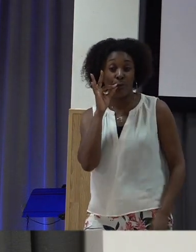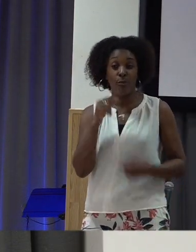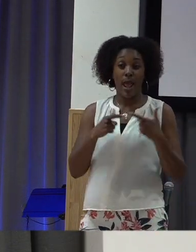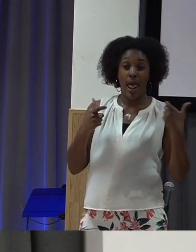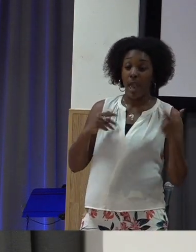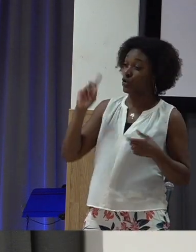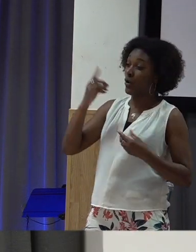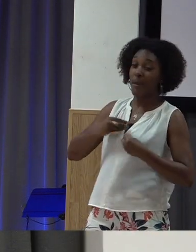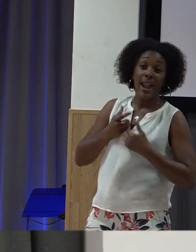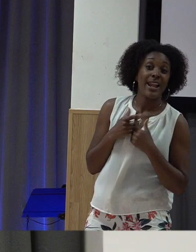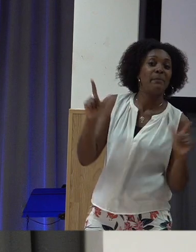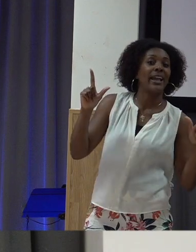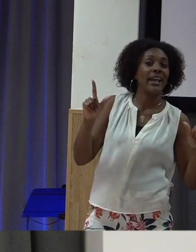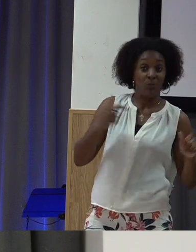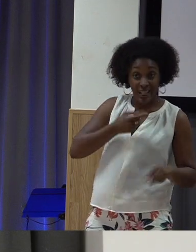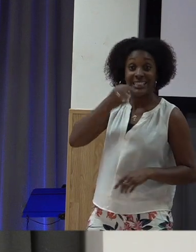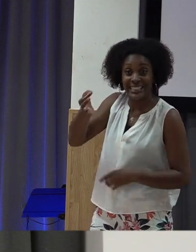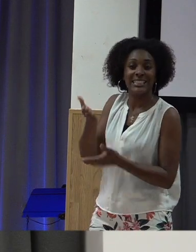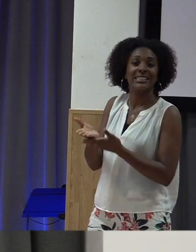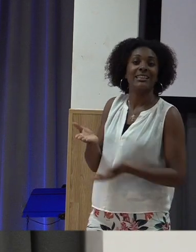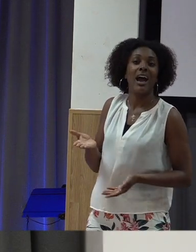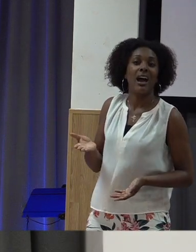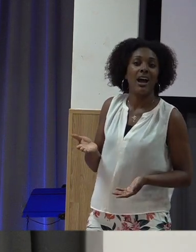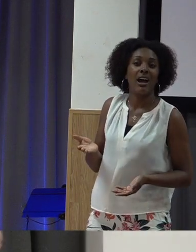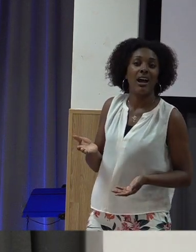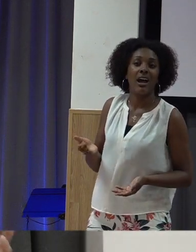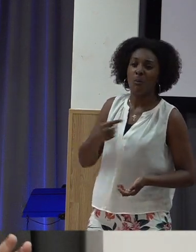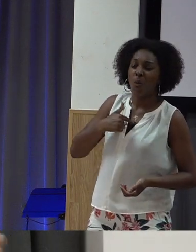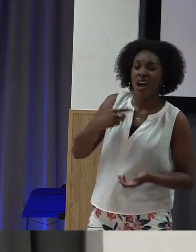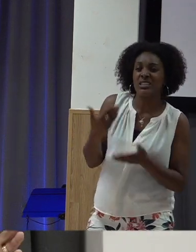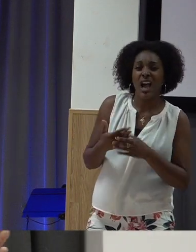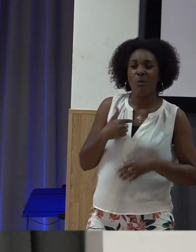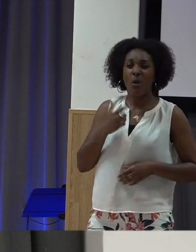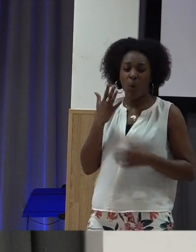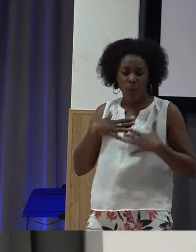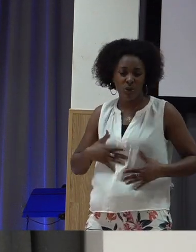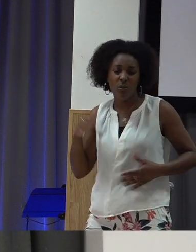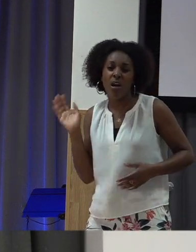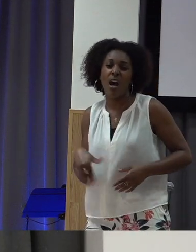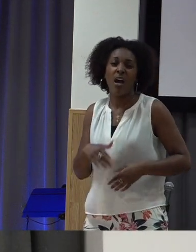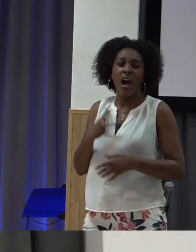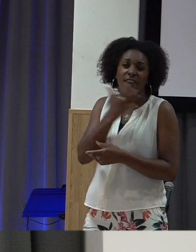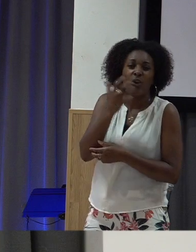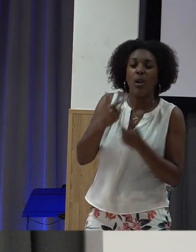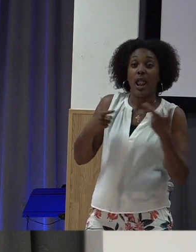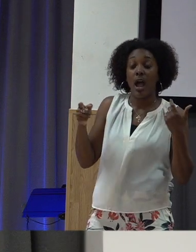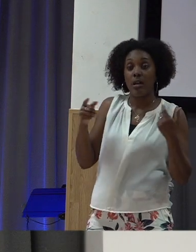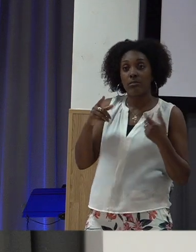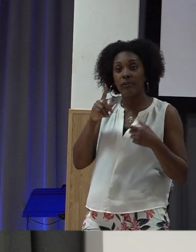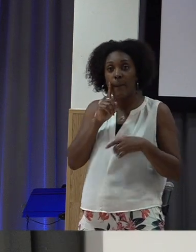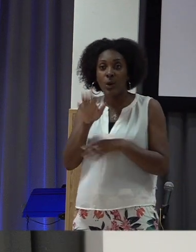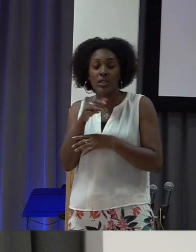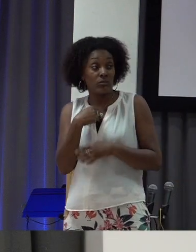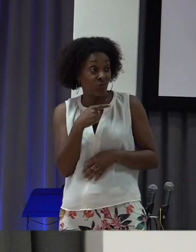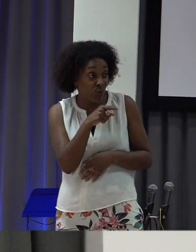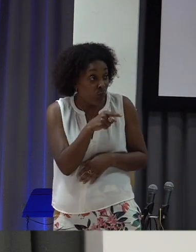m'avait complètement libéré de ce passé-là. Je n'avais pas de poids américain, plus de cran d'arrêt, etc. C'était fini. Et elles avaient du mal à